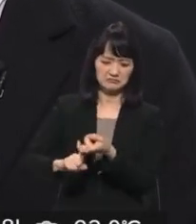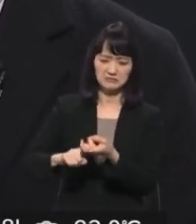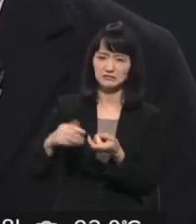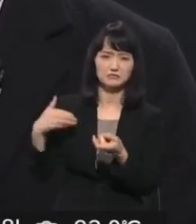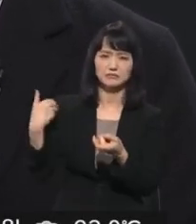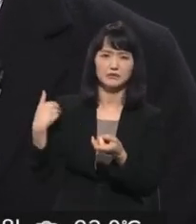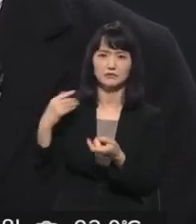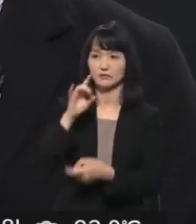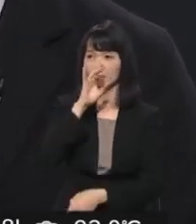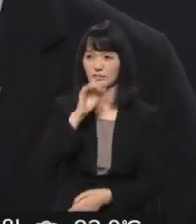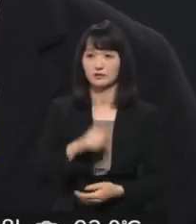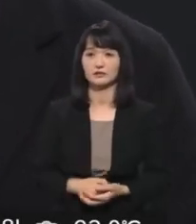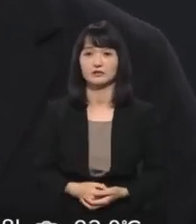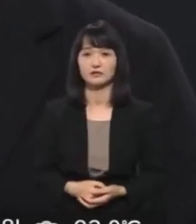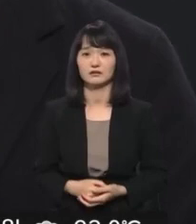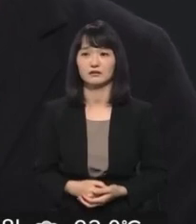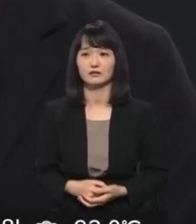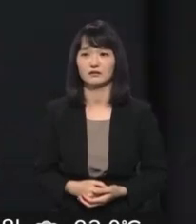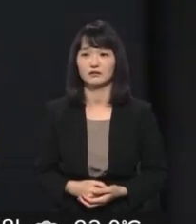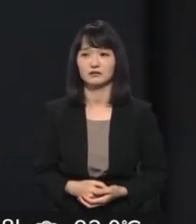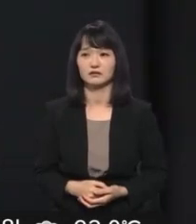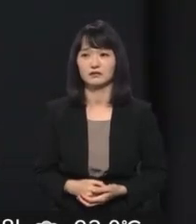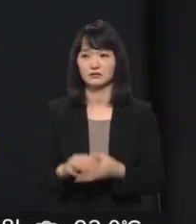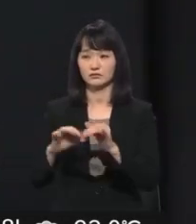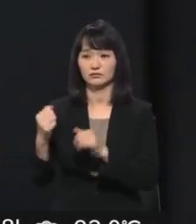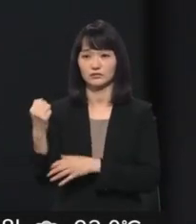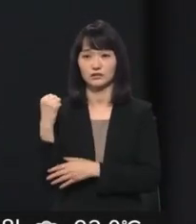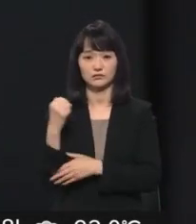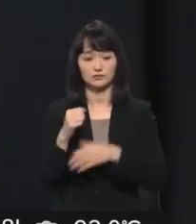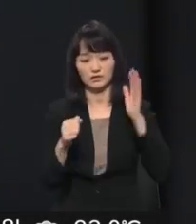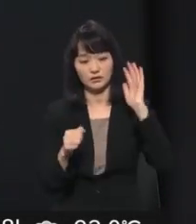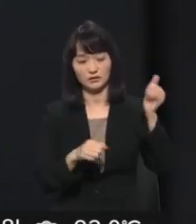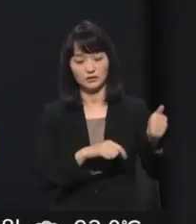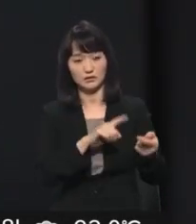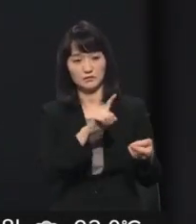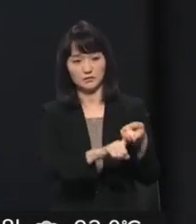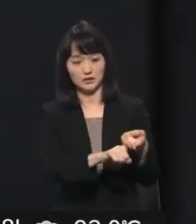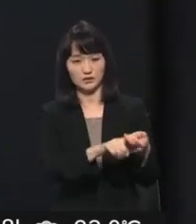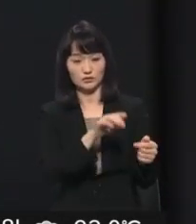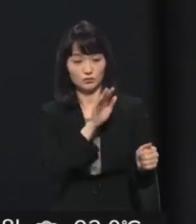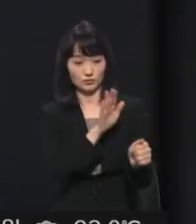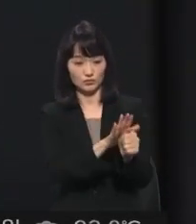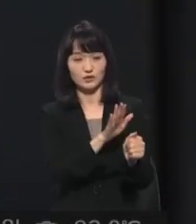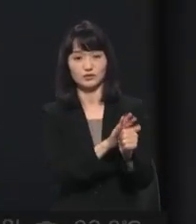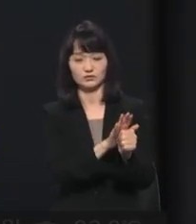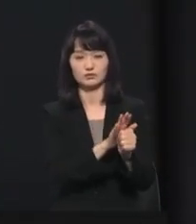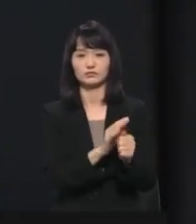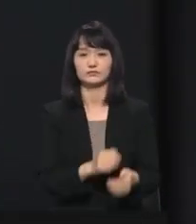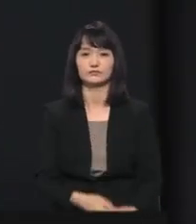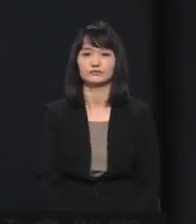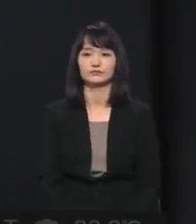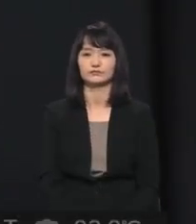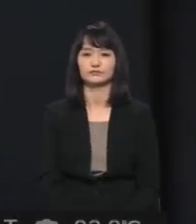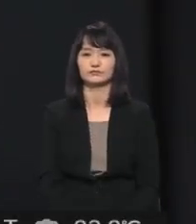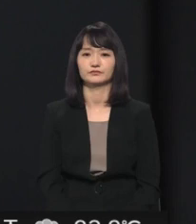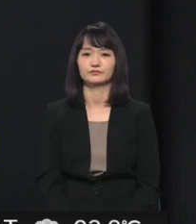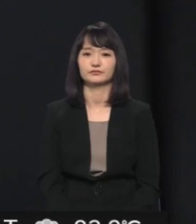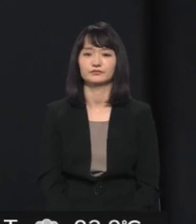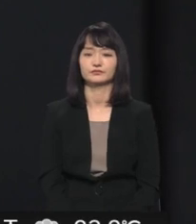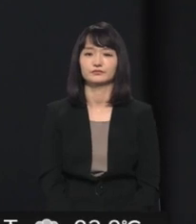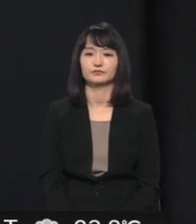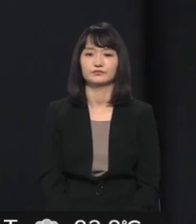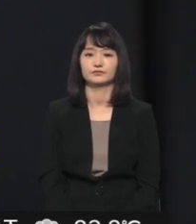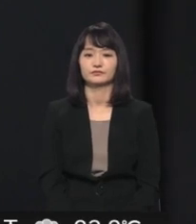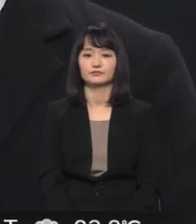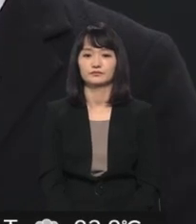안돼요 국립 드물다 대통령 편입니다 그 그 사이에 이렇게 될걸 받으셨으면 좋겠어요 오게 됐거든요 ro 장제원